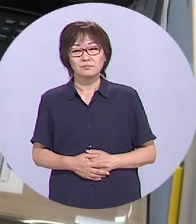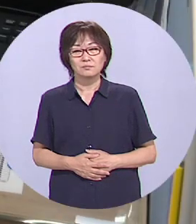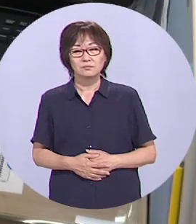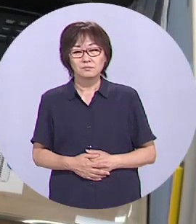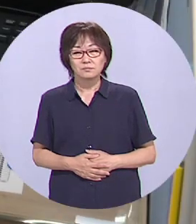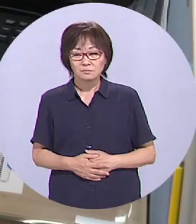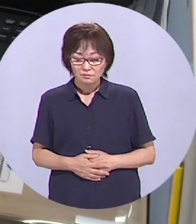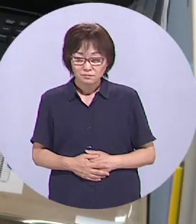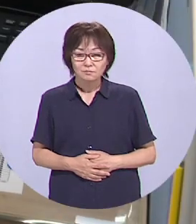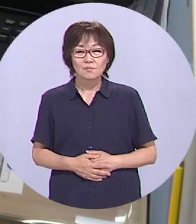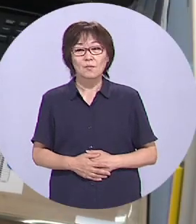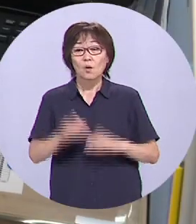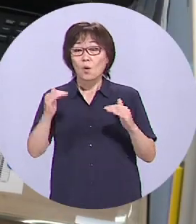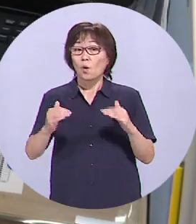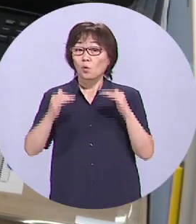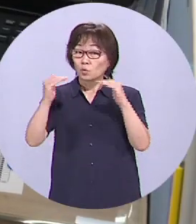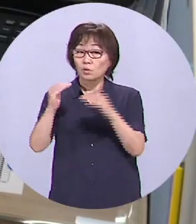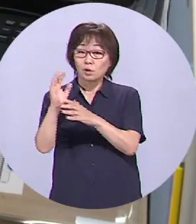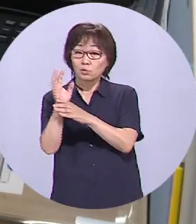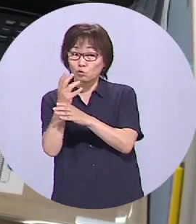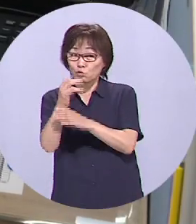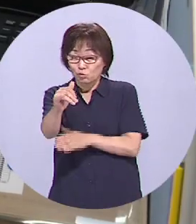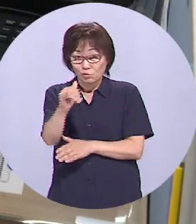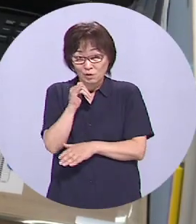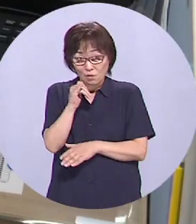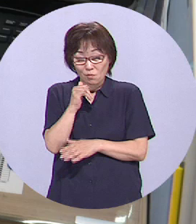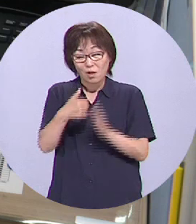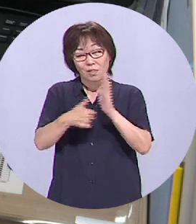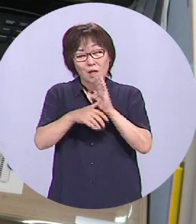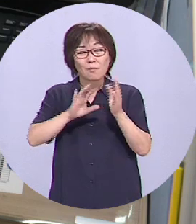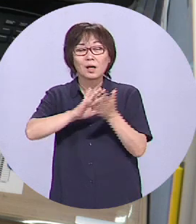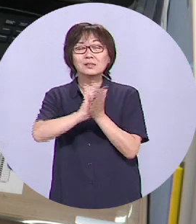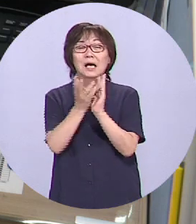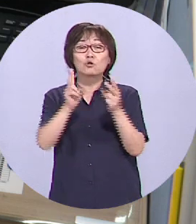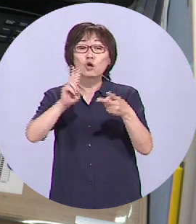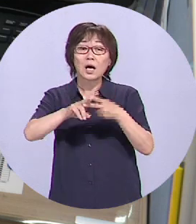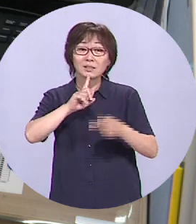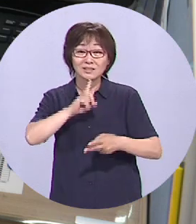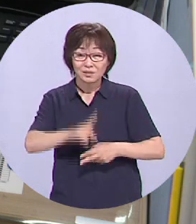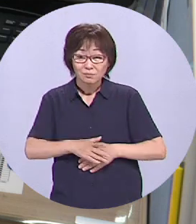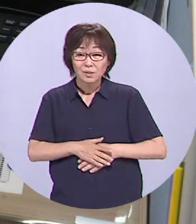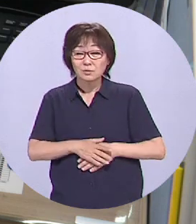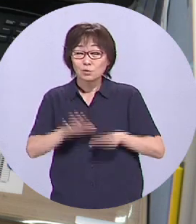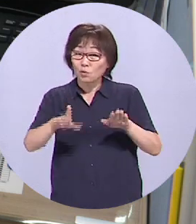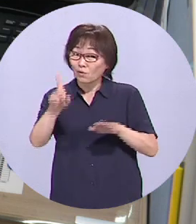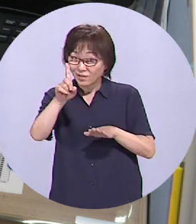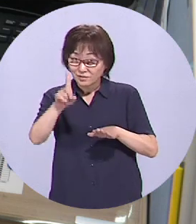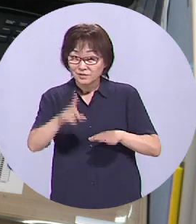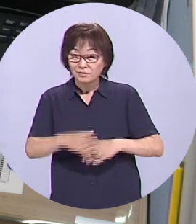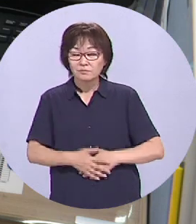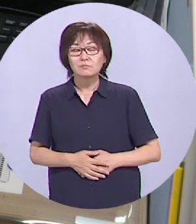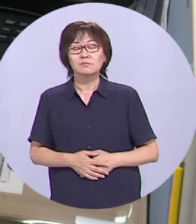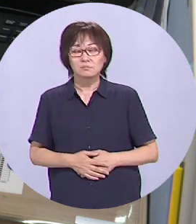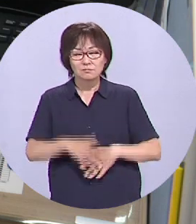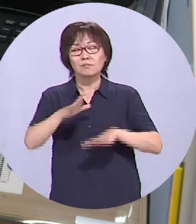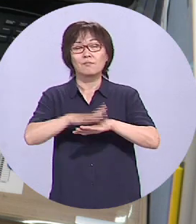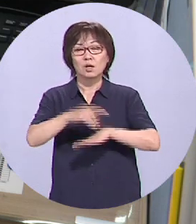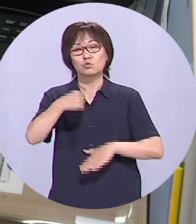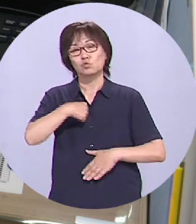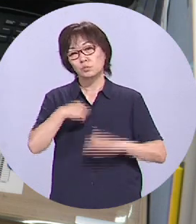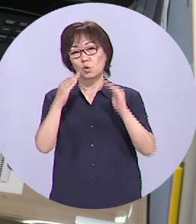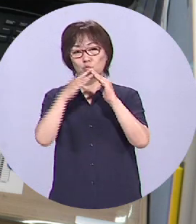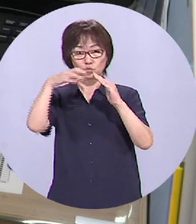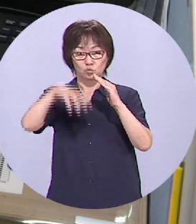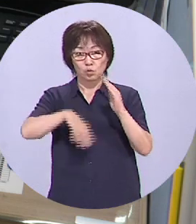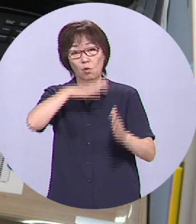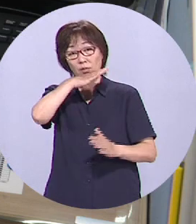今ね、はい、大人の救急電話相談、桜井です。どなたがどうされましたか。 まずはじめに自分の住所や